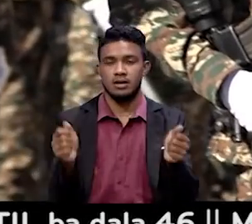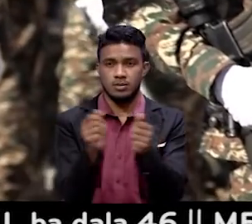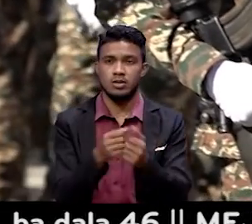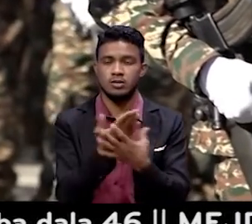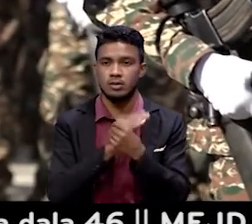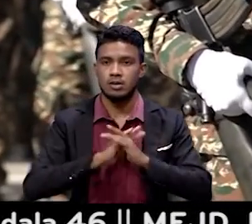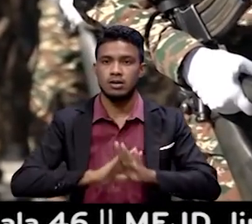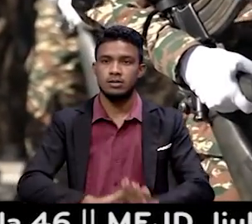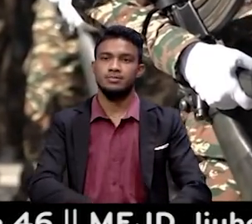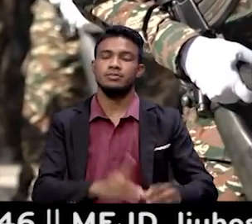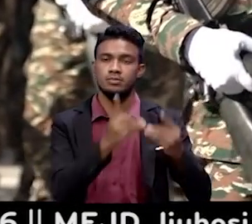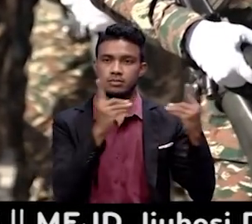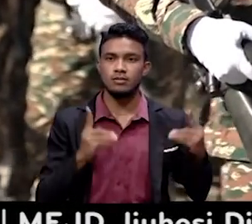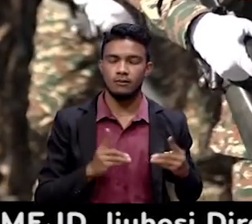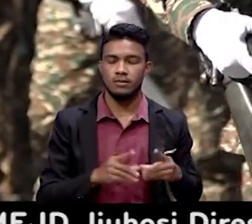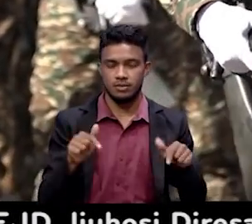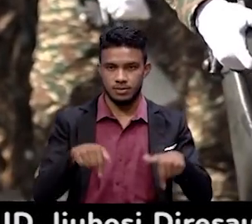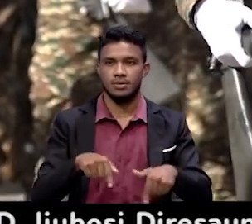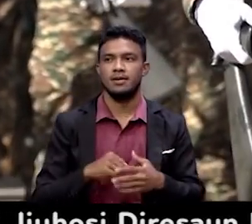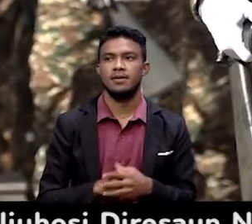dobeng idanei.